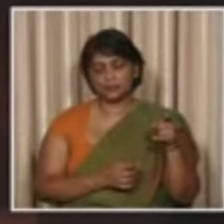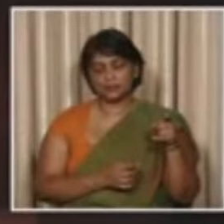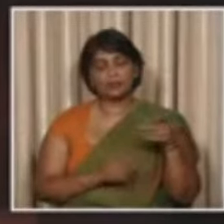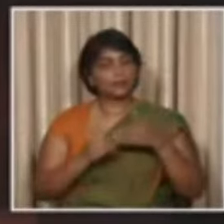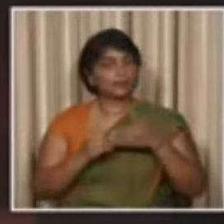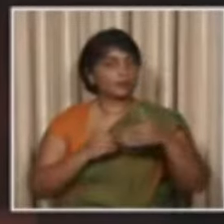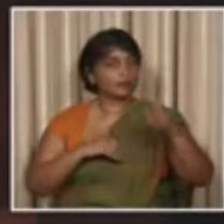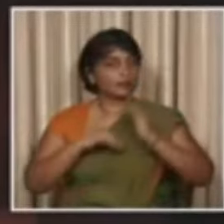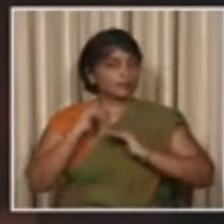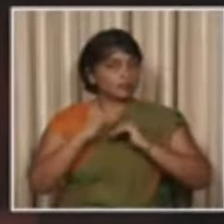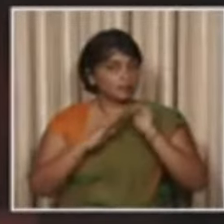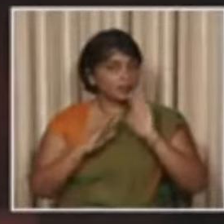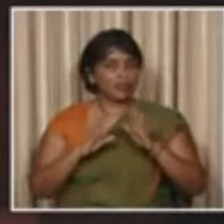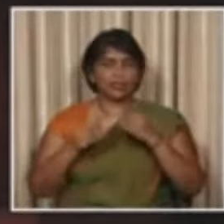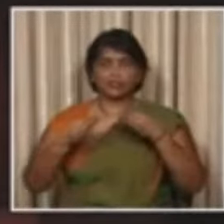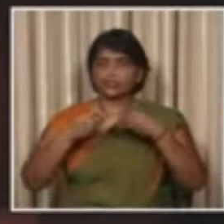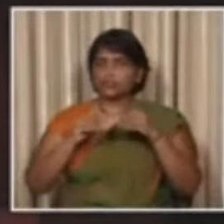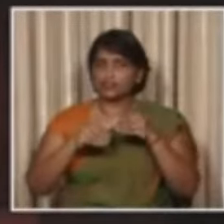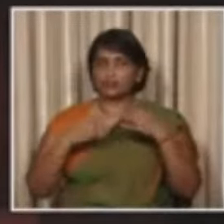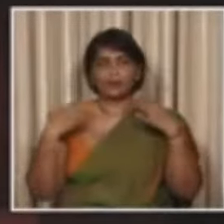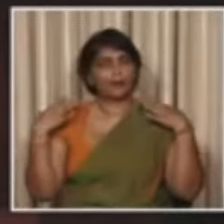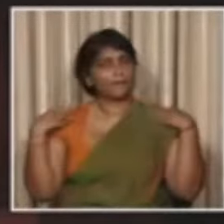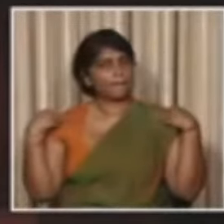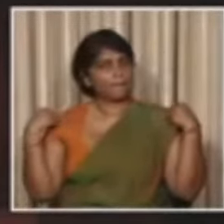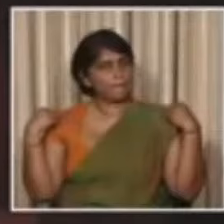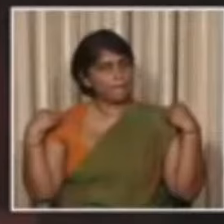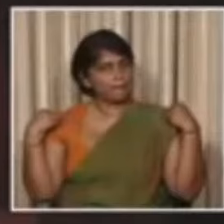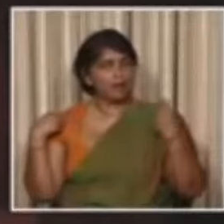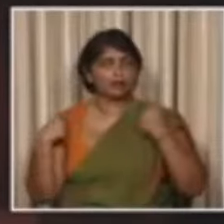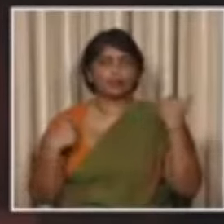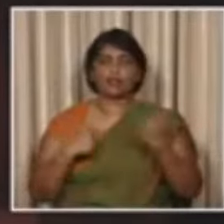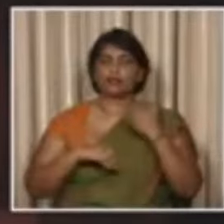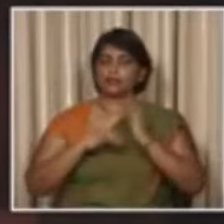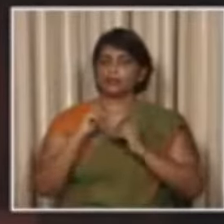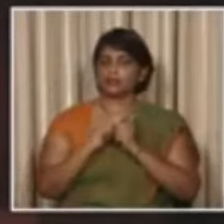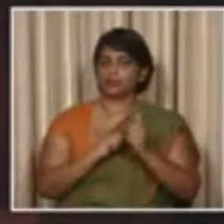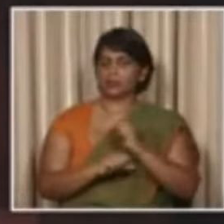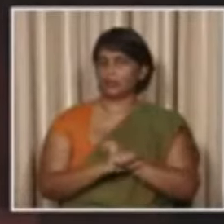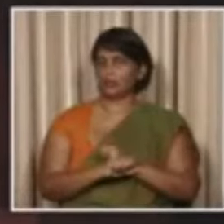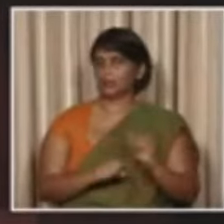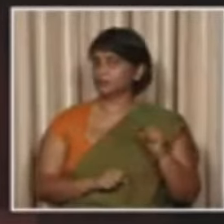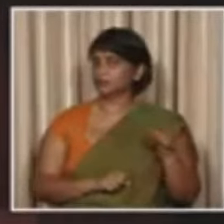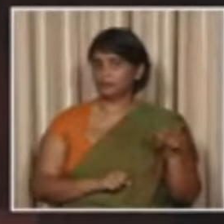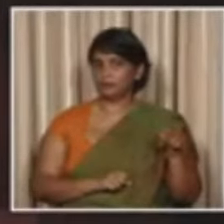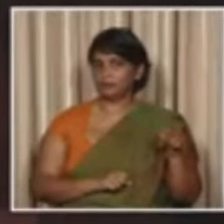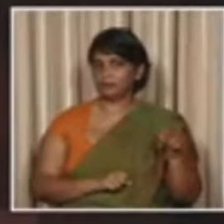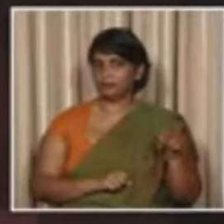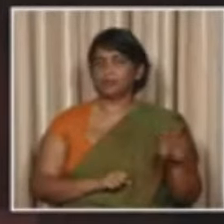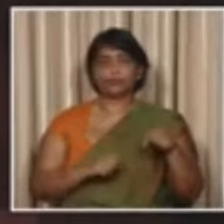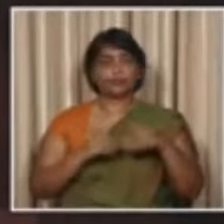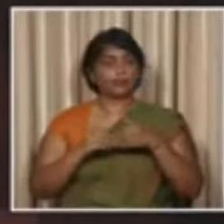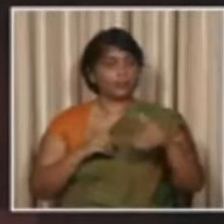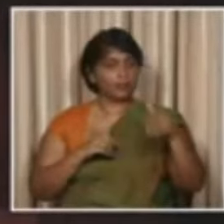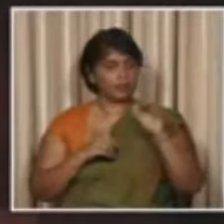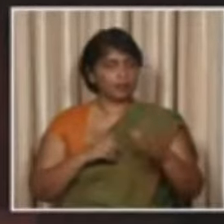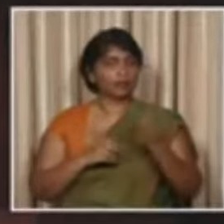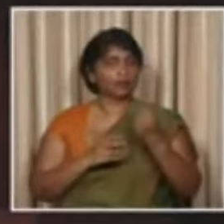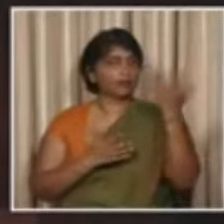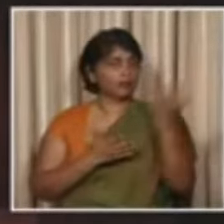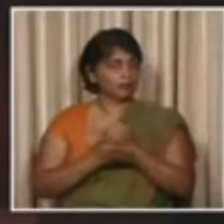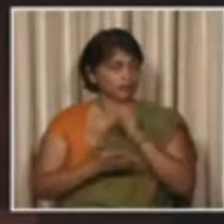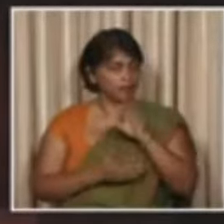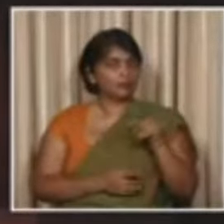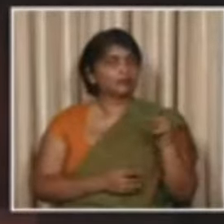පවතින ක්‍රමයේ තිබෙන මෘදුකාංග පහසුකම් අලුත් ක්‍රමය තුළ නැති කතාවක්. පවතින ක්‍රමය තුළින් ණය කරලා